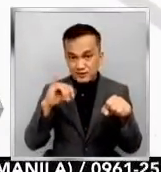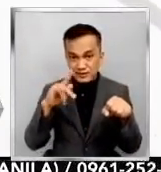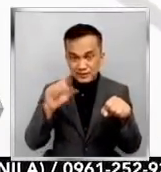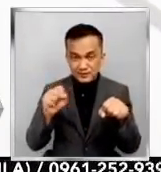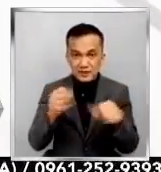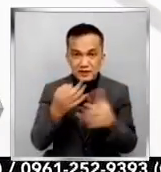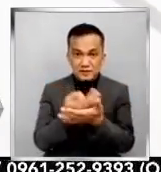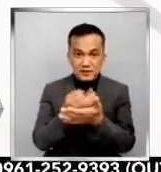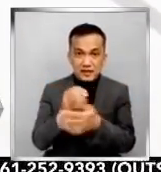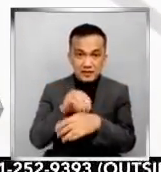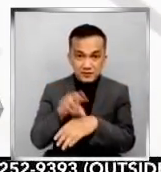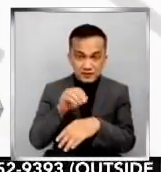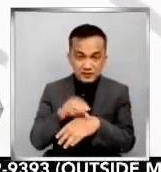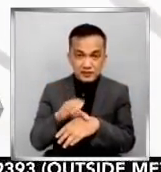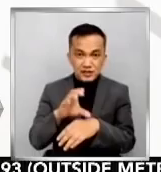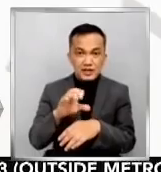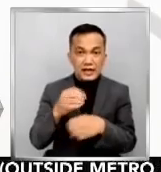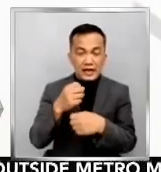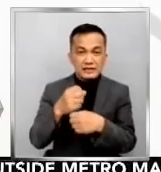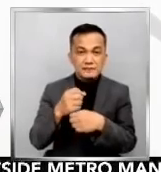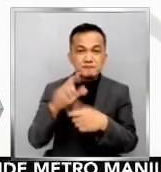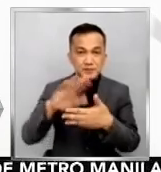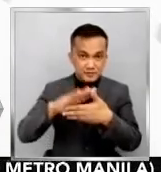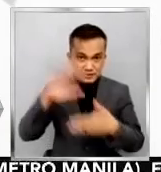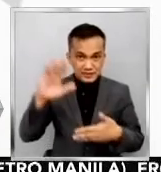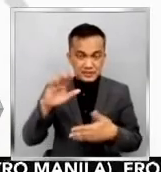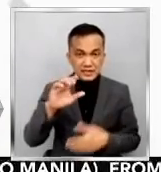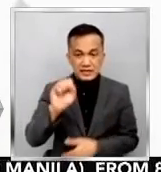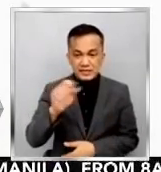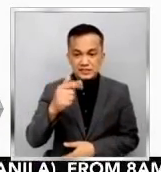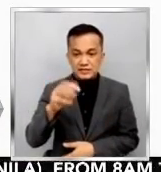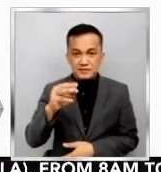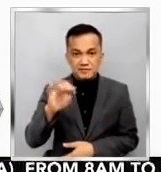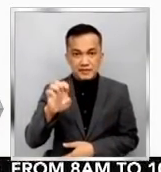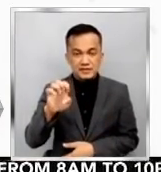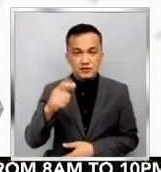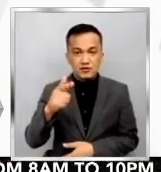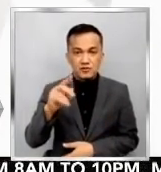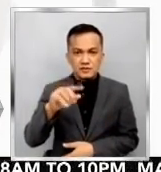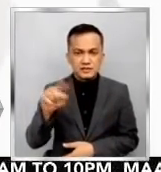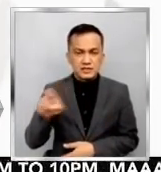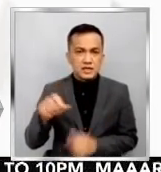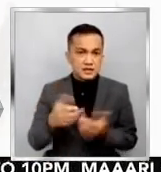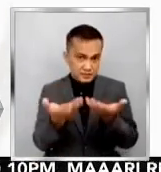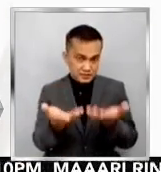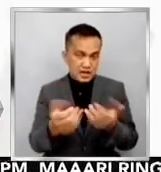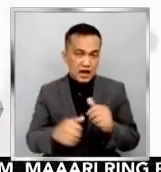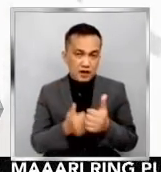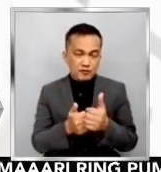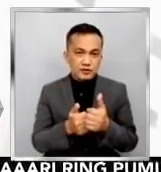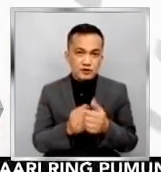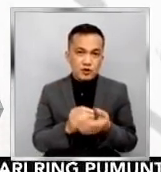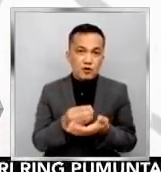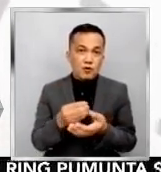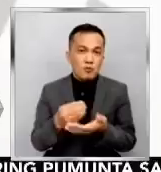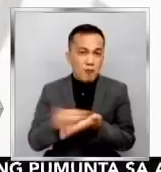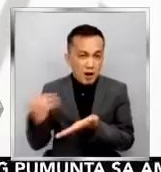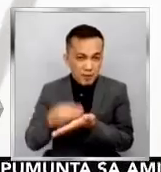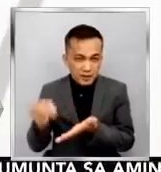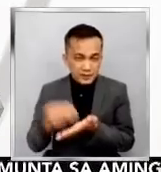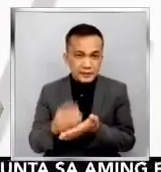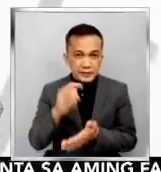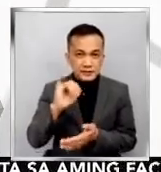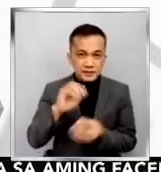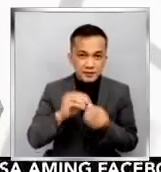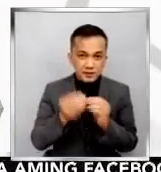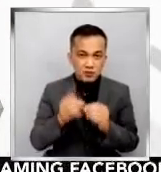content creator na si Charmaine Gomez. Here's how you can avoid overspending on wants. Tip number one, allocate a budget specifically for your